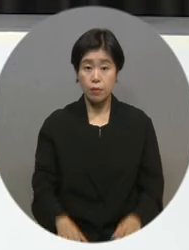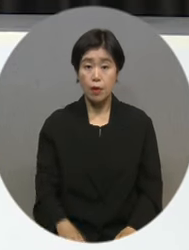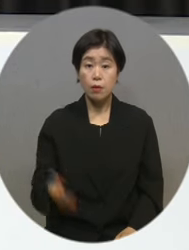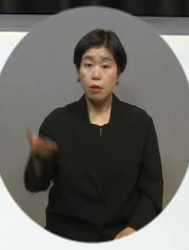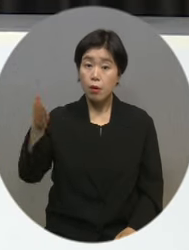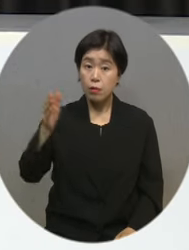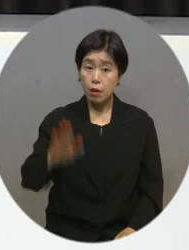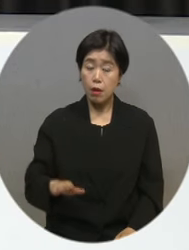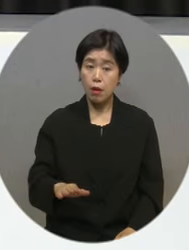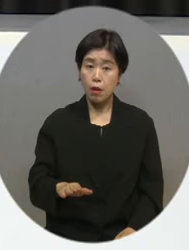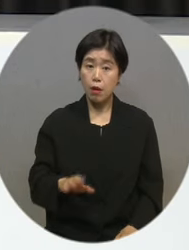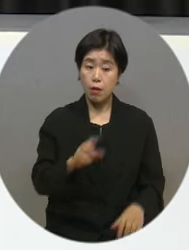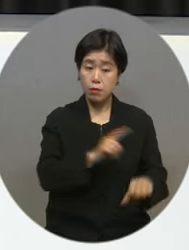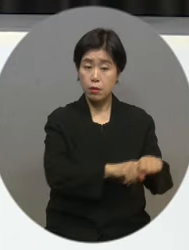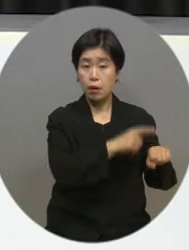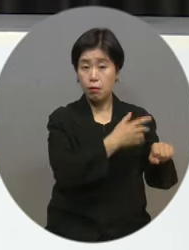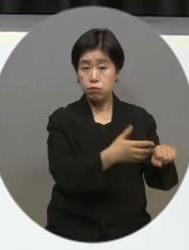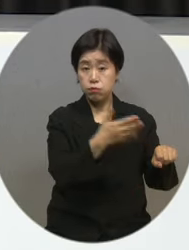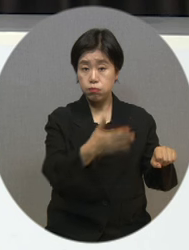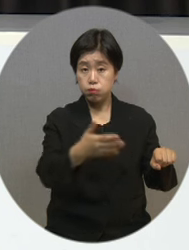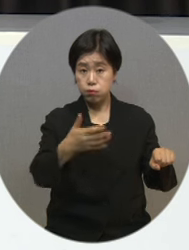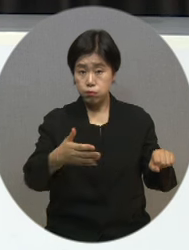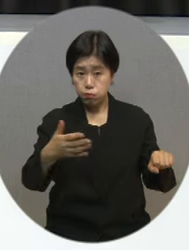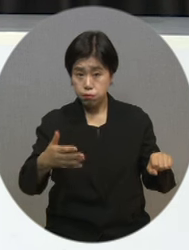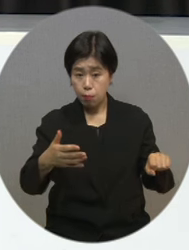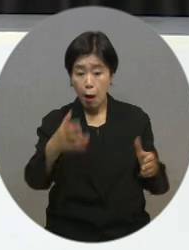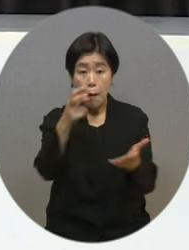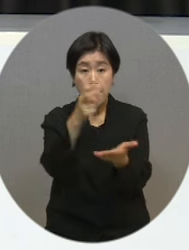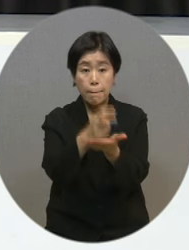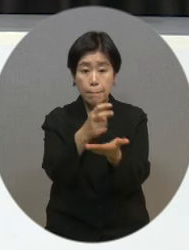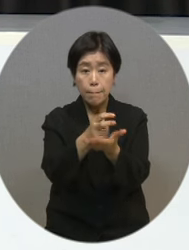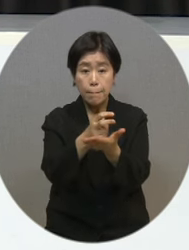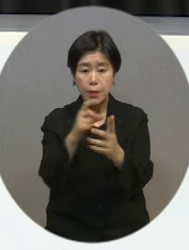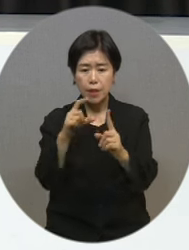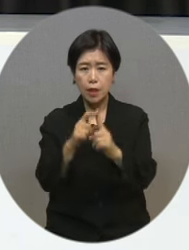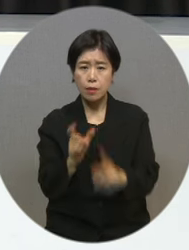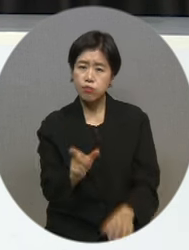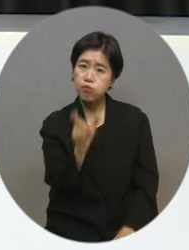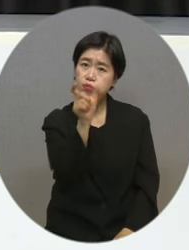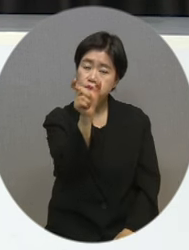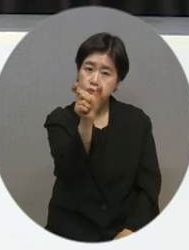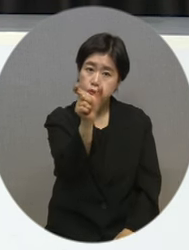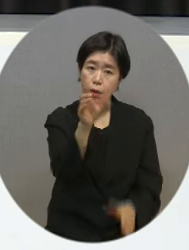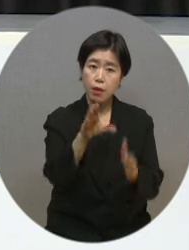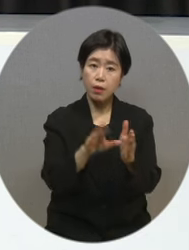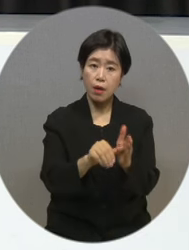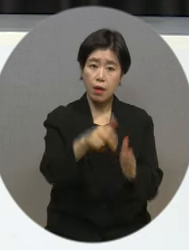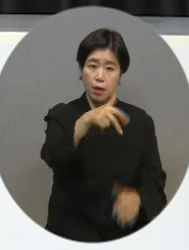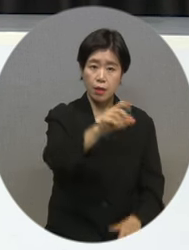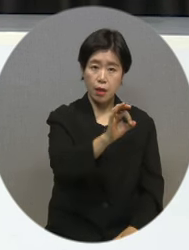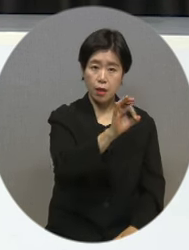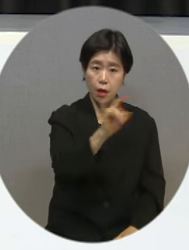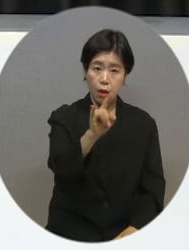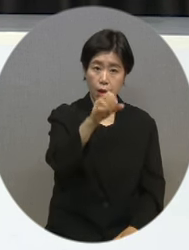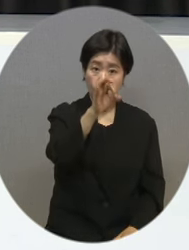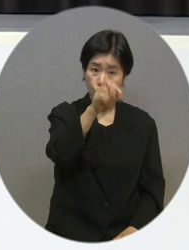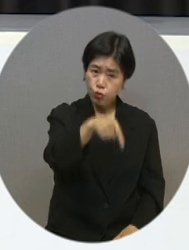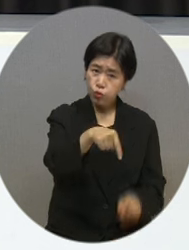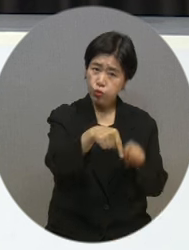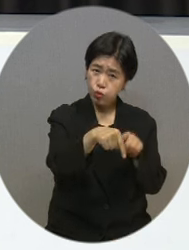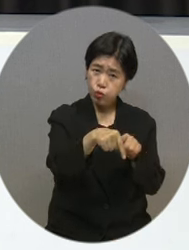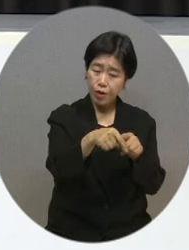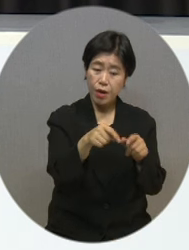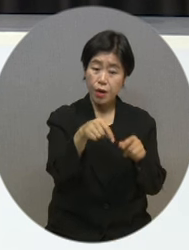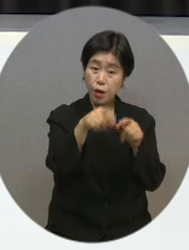그 시기가 지나면서 법정 용어로 이제 채택을 할때 장애우라고 하는 건